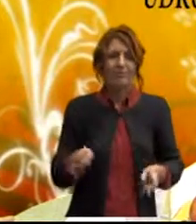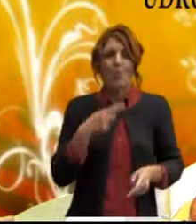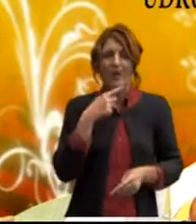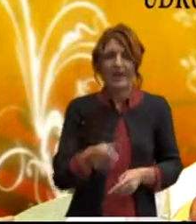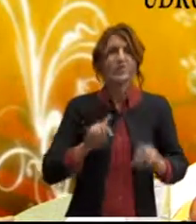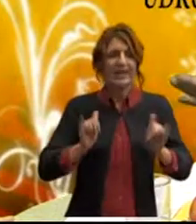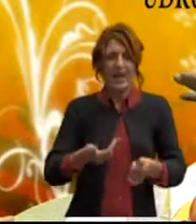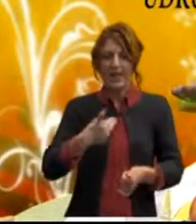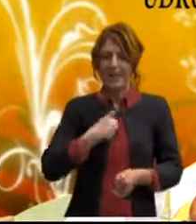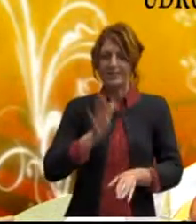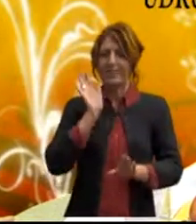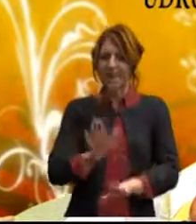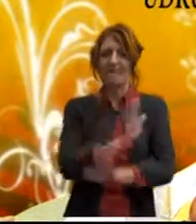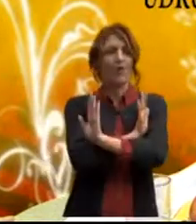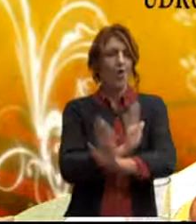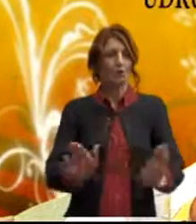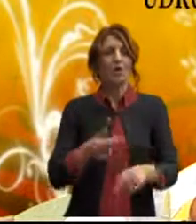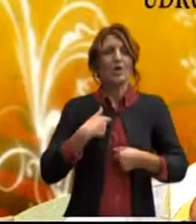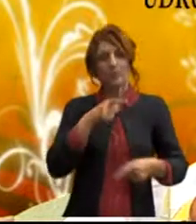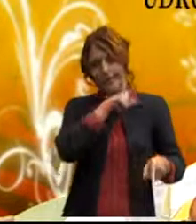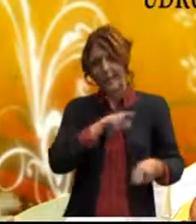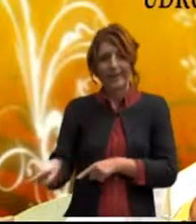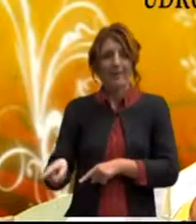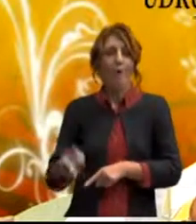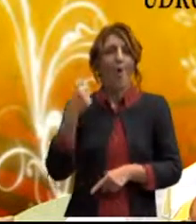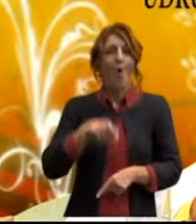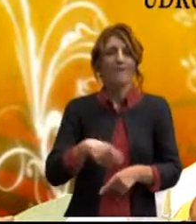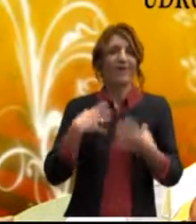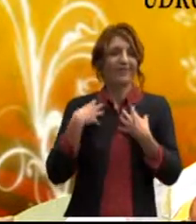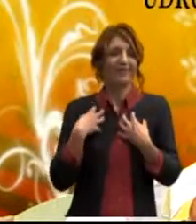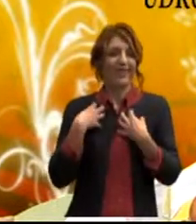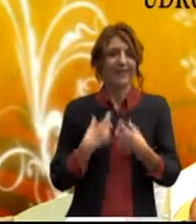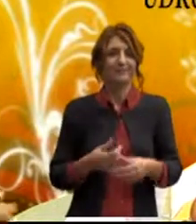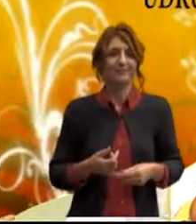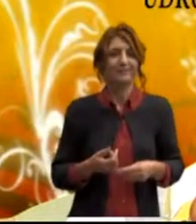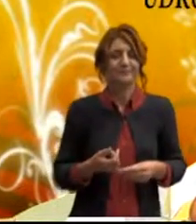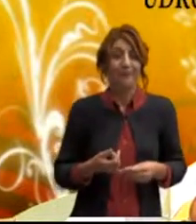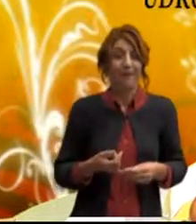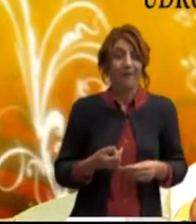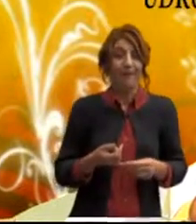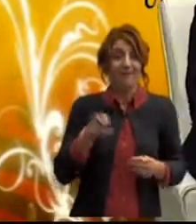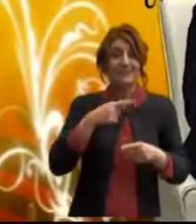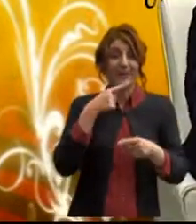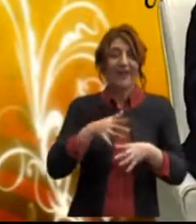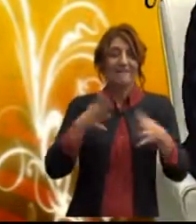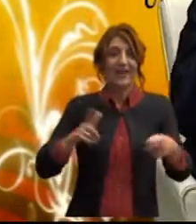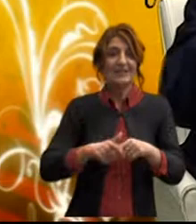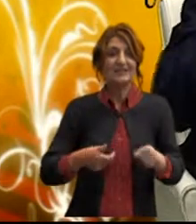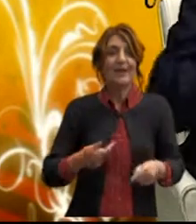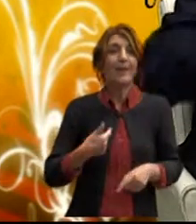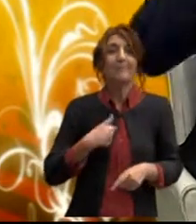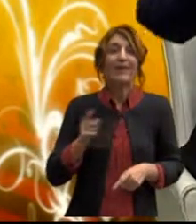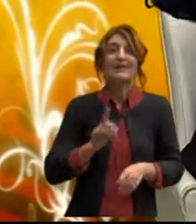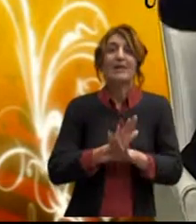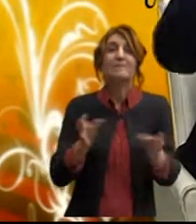da ja sam takav i gotovo i krepam od tih svojih opterećenja. Pazite, ovdje ste opet veliku stvar rekli. Dakle, mi nismo samo ono što jesmo, nego